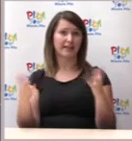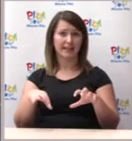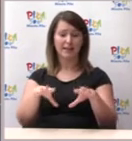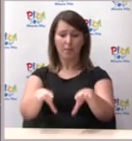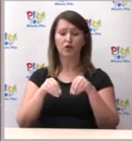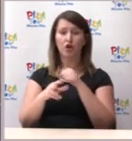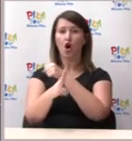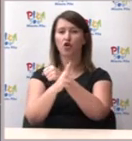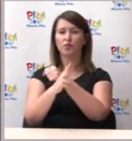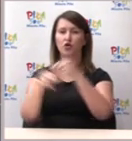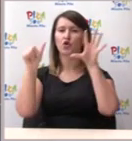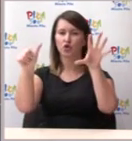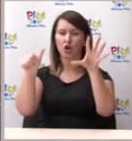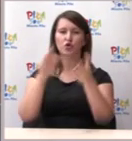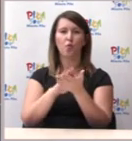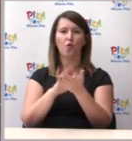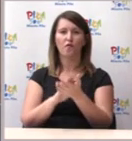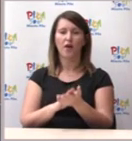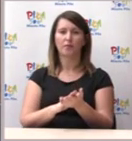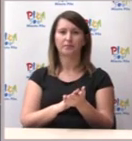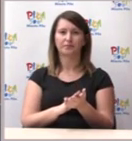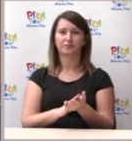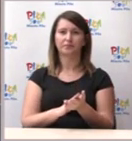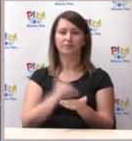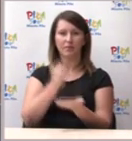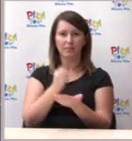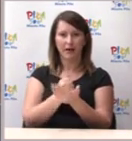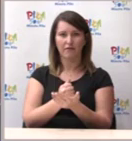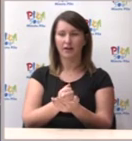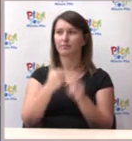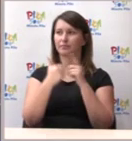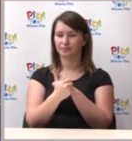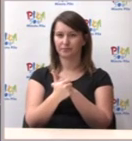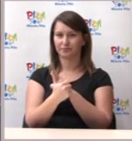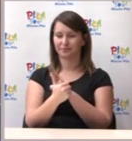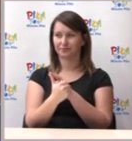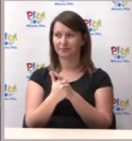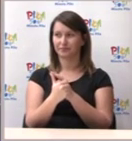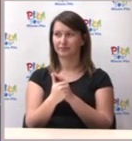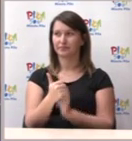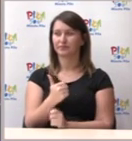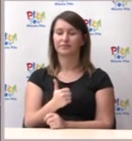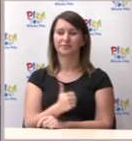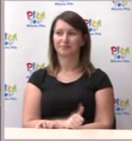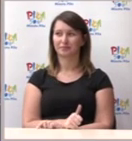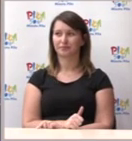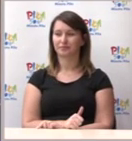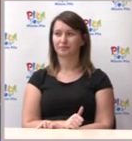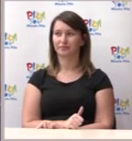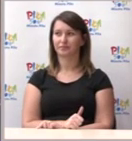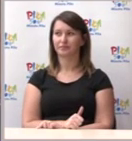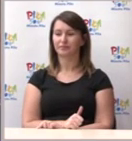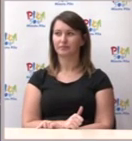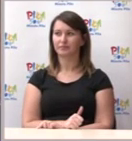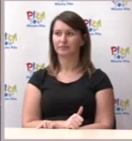podjęła 86 uchwał w sprawach następujących i tu zaliczamy również te 59 o